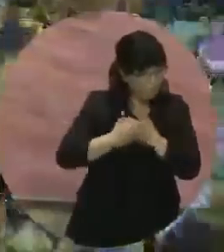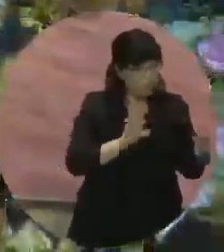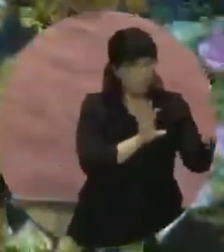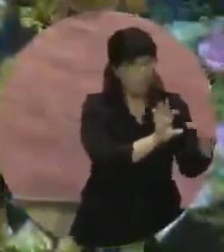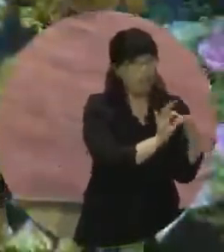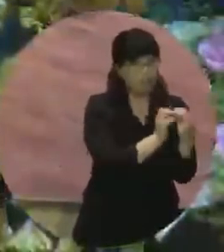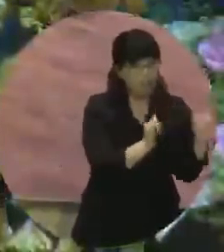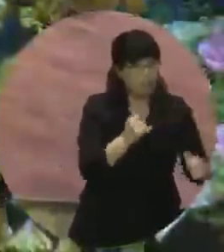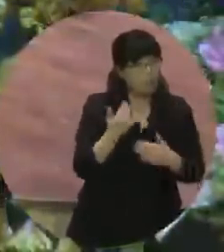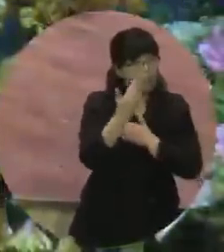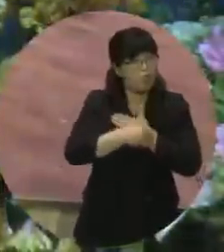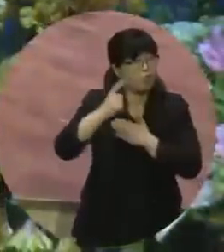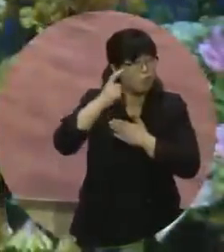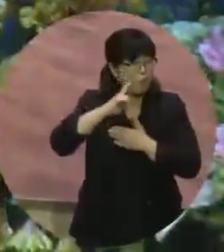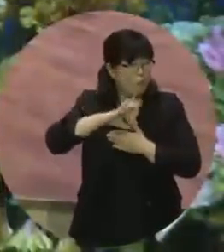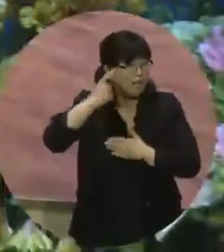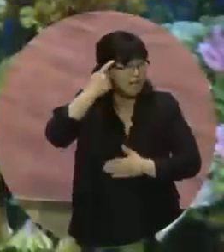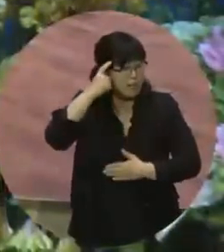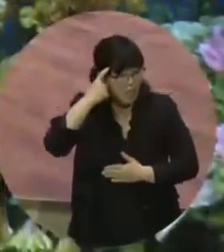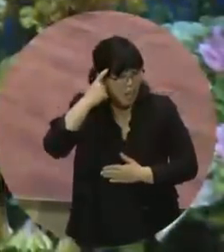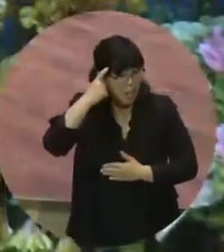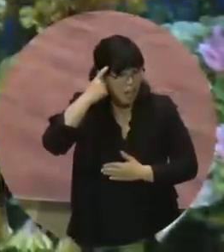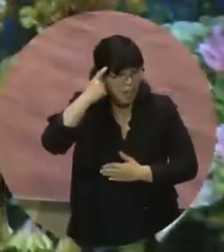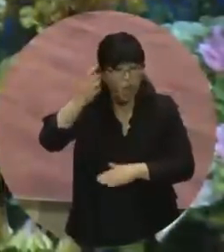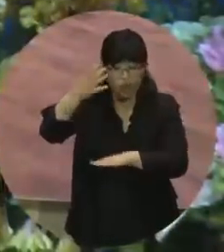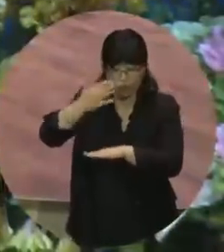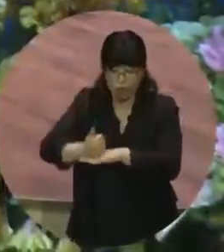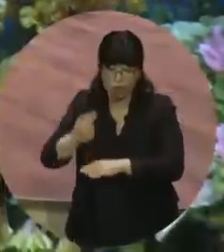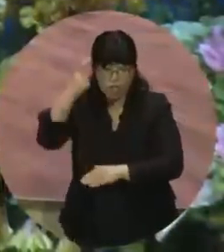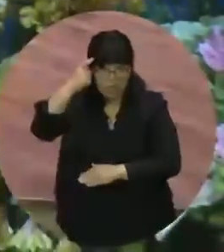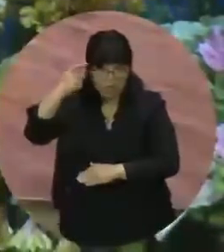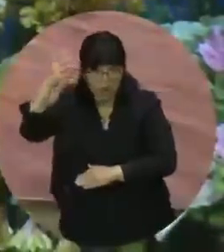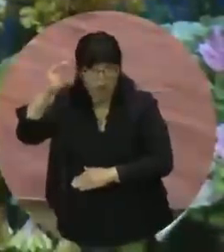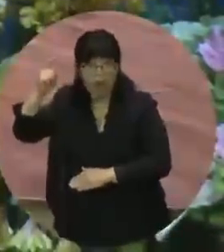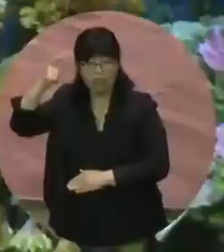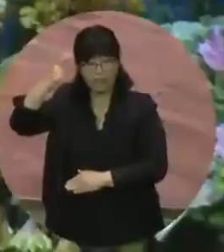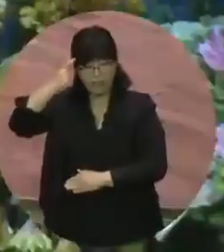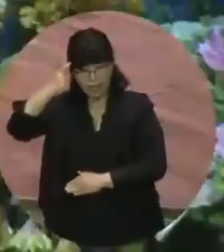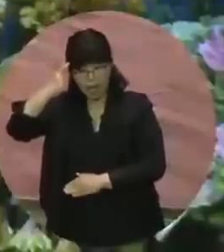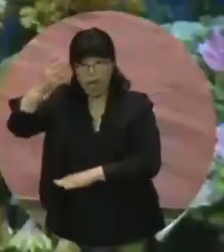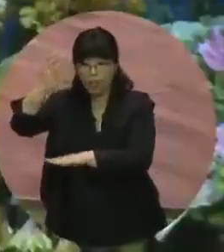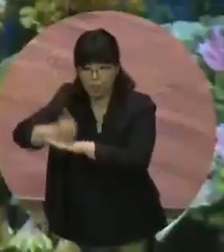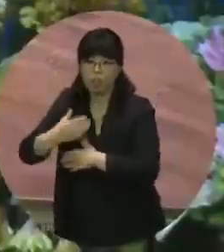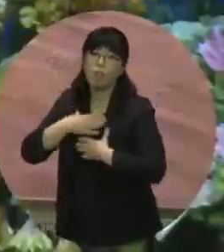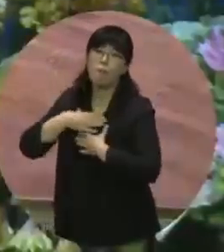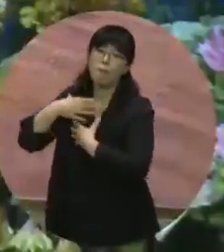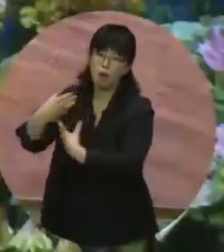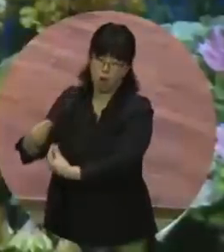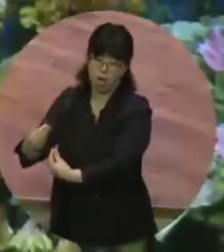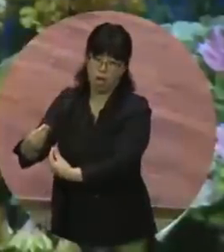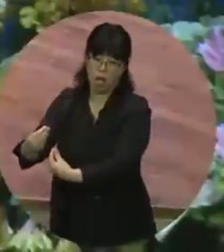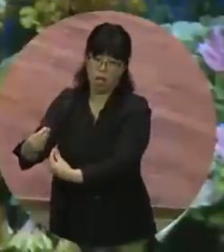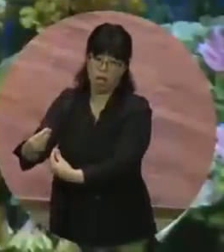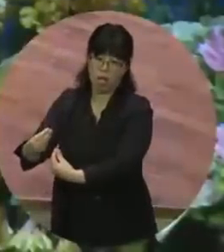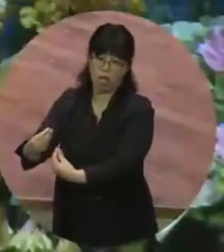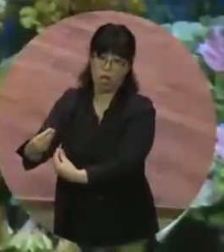육신의 생각으로 가득 차 있어서 인본주의를 자꾸 쓰면 쓸수록